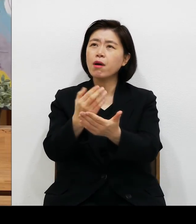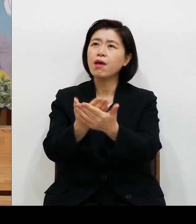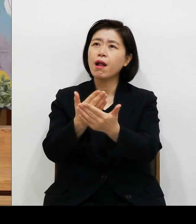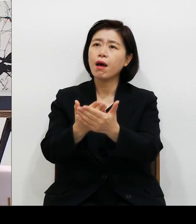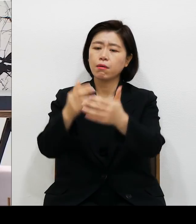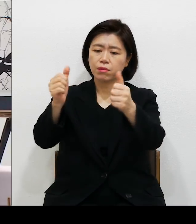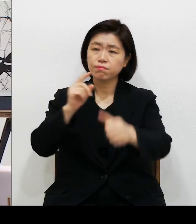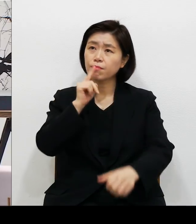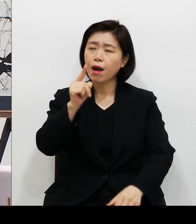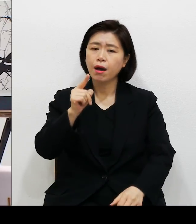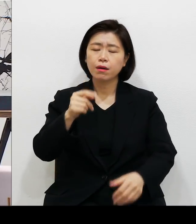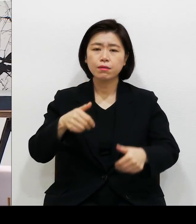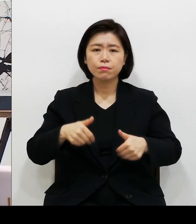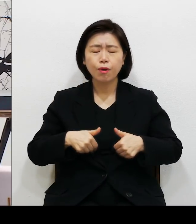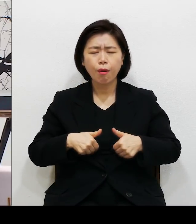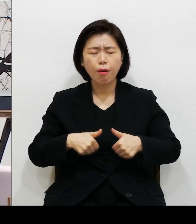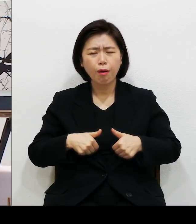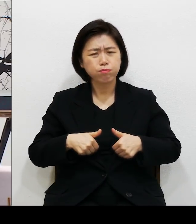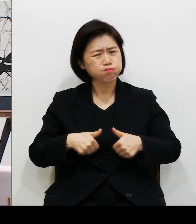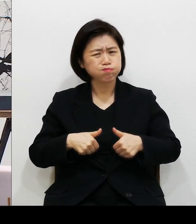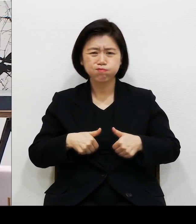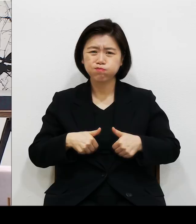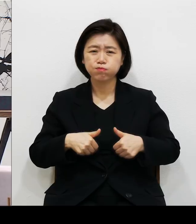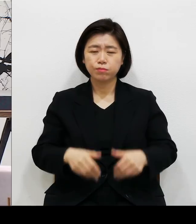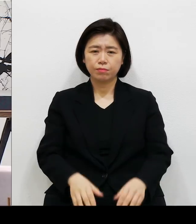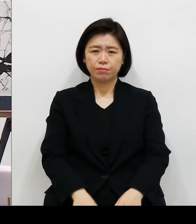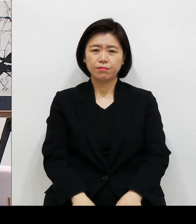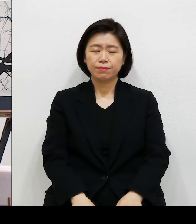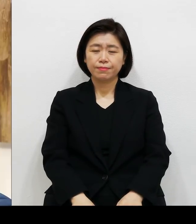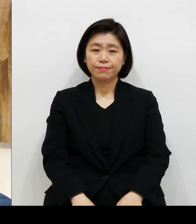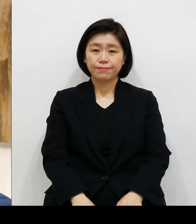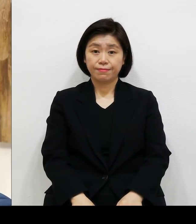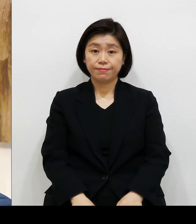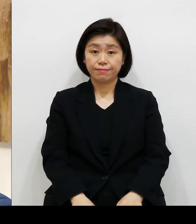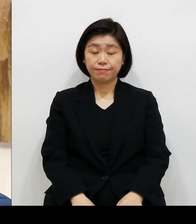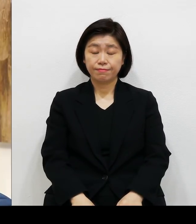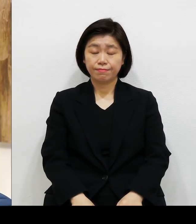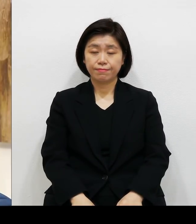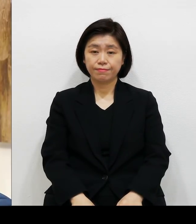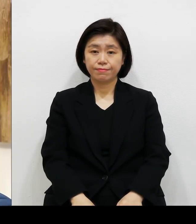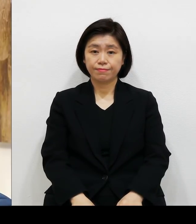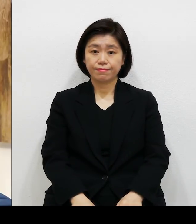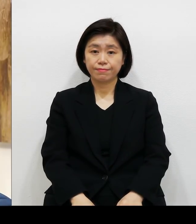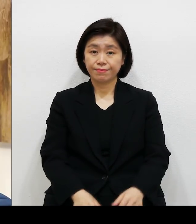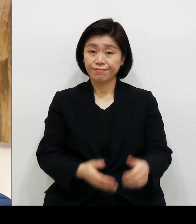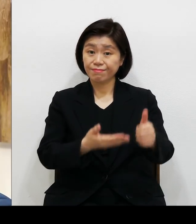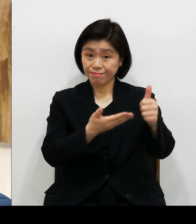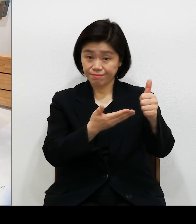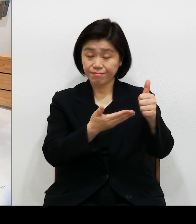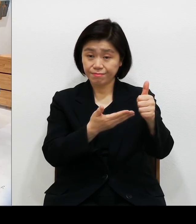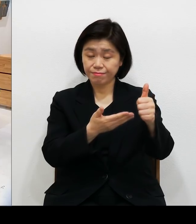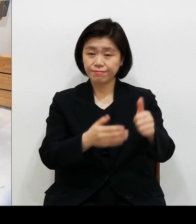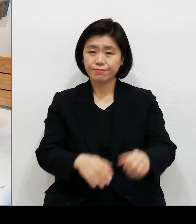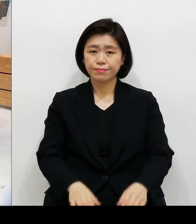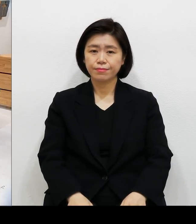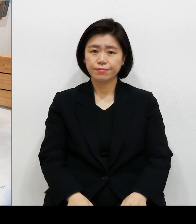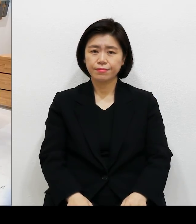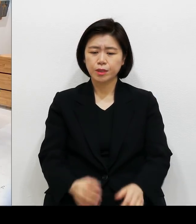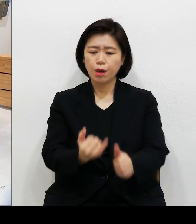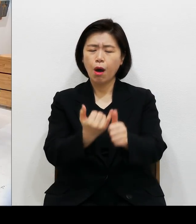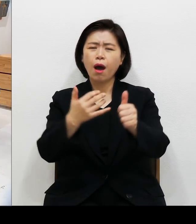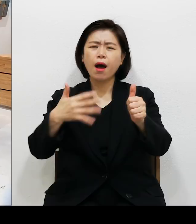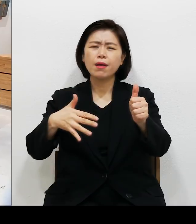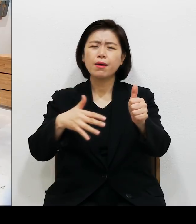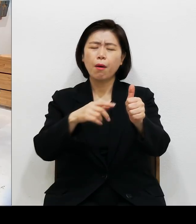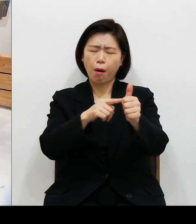그거를. 세상에 태어났는데 너무 처음부터 가혹한 거 아닌가요? 그러니까요. 그렇죠. 그래서 우리 김재환 대표님께서 그러니까 미혼부로